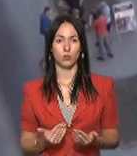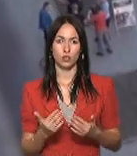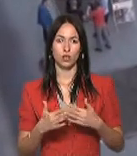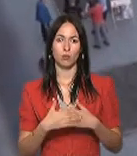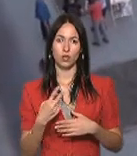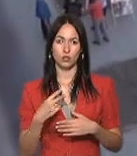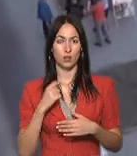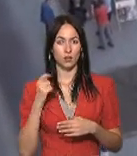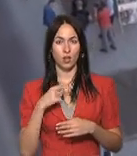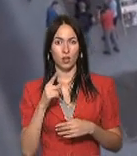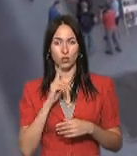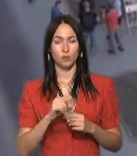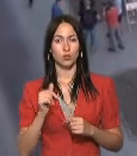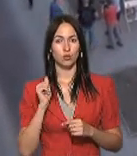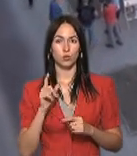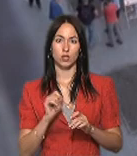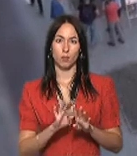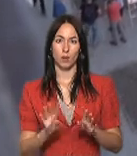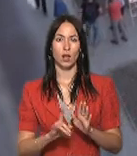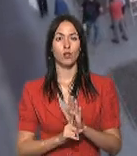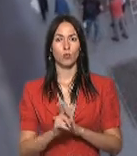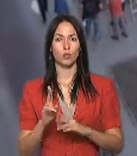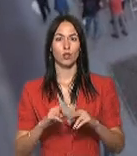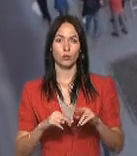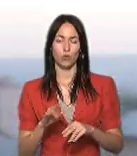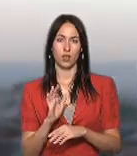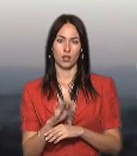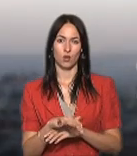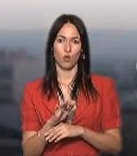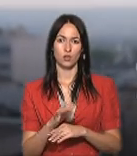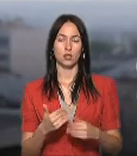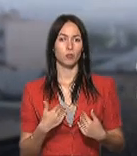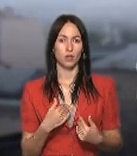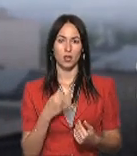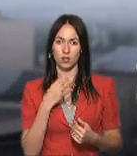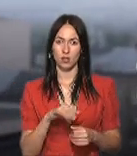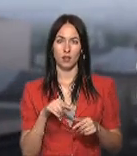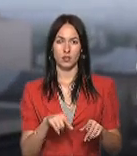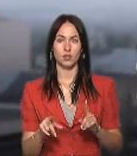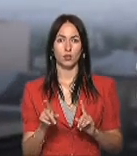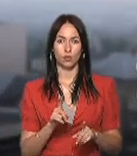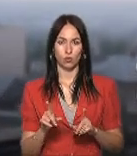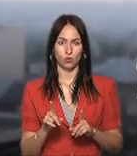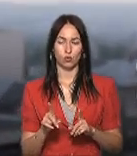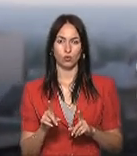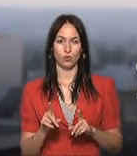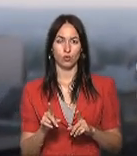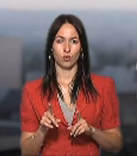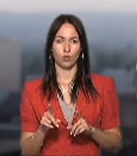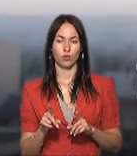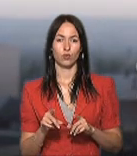20 років. Каже, місяць тому за парканом почали будувати кіоски. Мені не подобається те, що раніше, скажімо, виходя